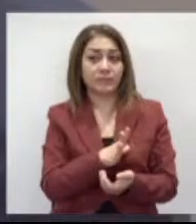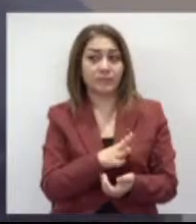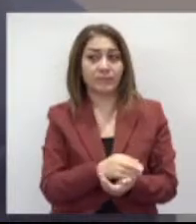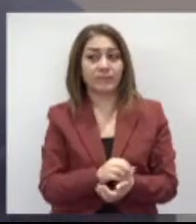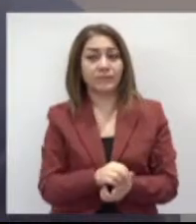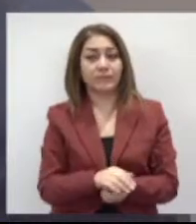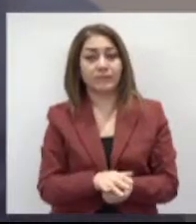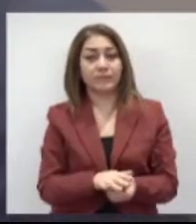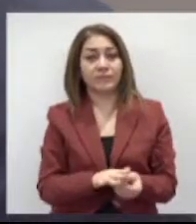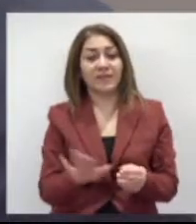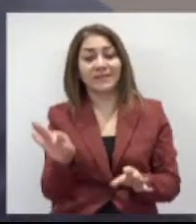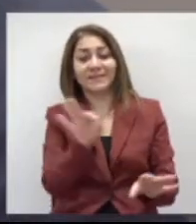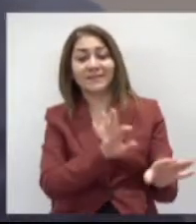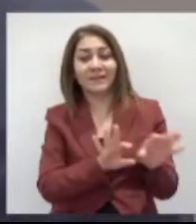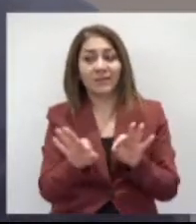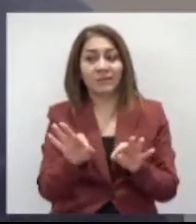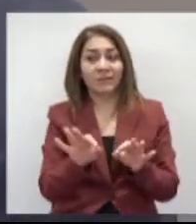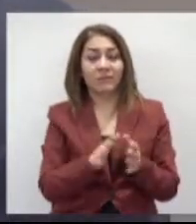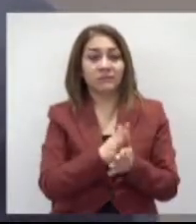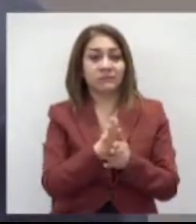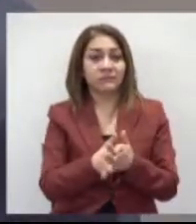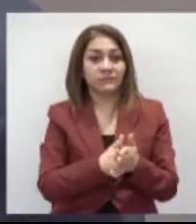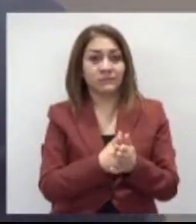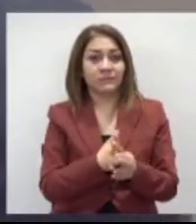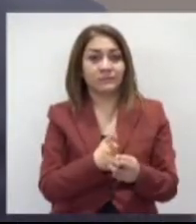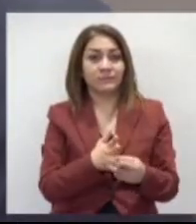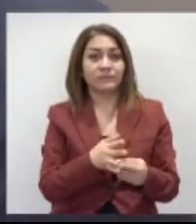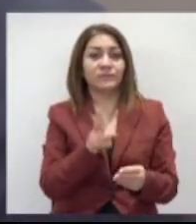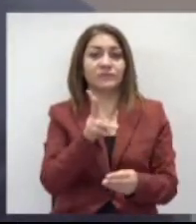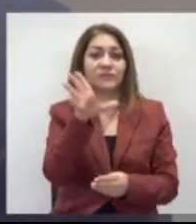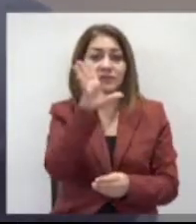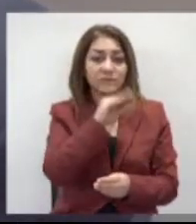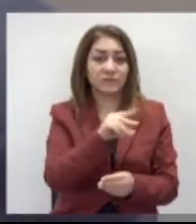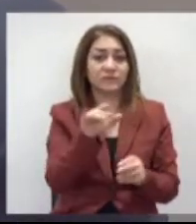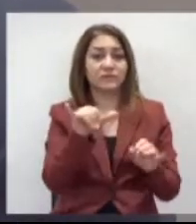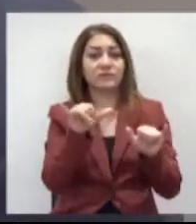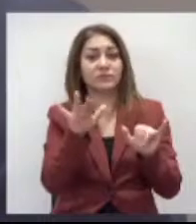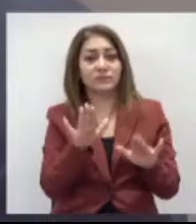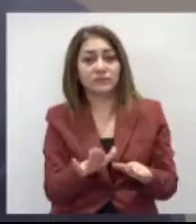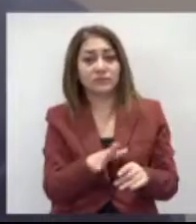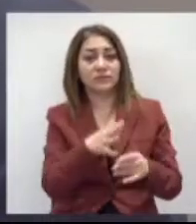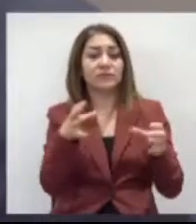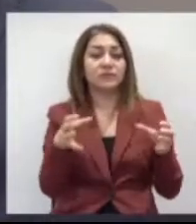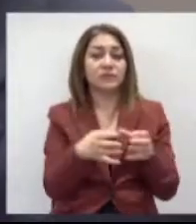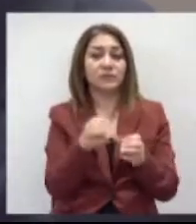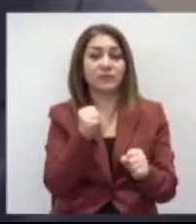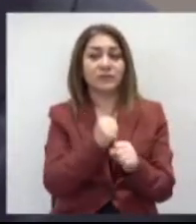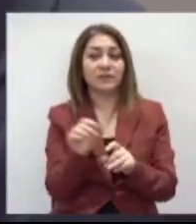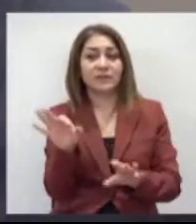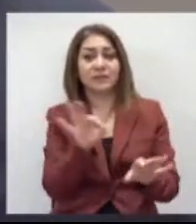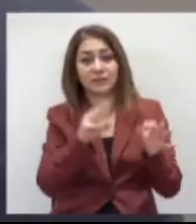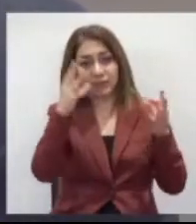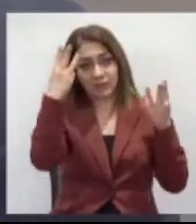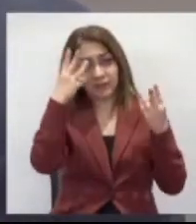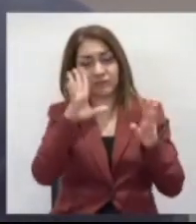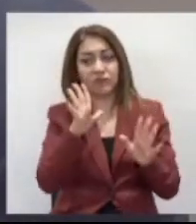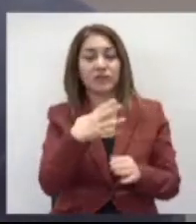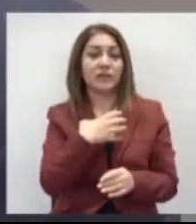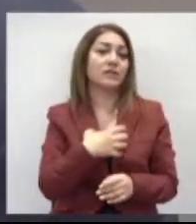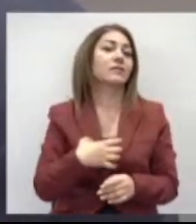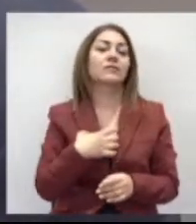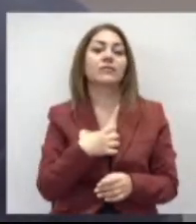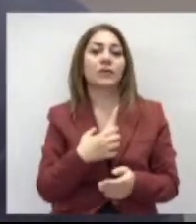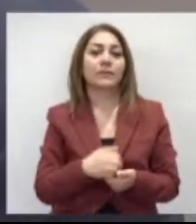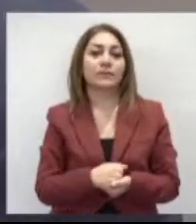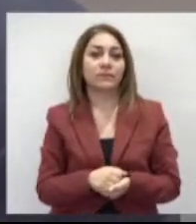մենք խոսում ենք ձևավորման մասին, դրա մեջ նաև մտնում է թե ով կարա որտեղ լինի, ոնց է որ մարմինը ձևավորվում։ Այստեղ շատ կարևոր է։